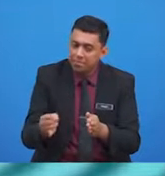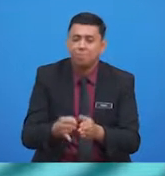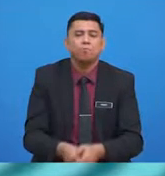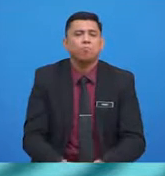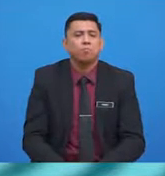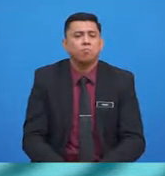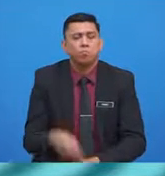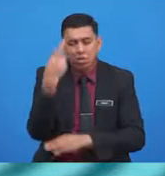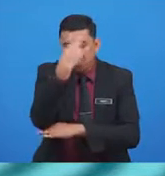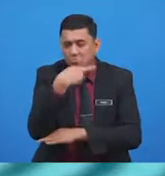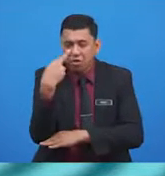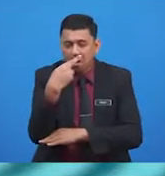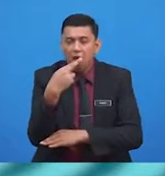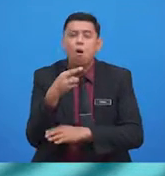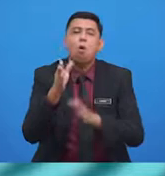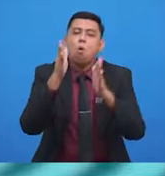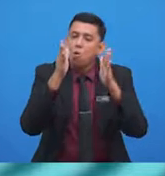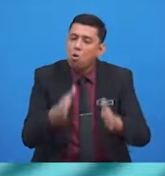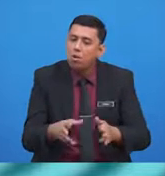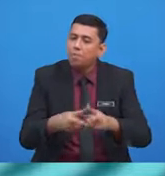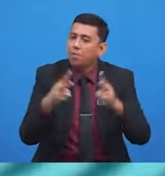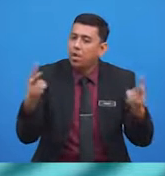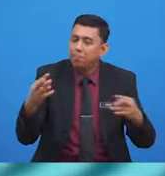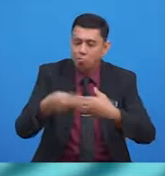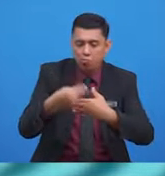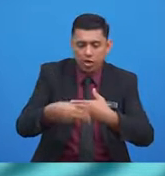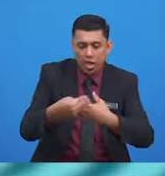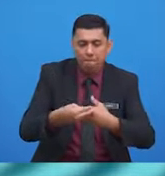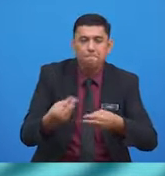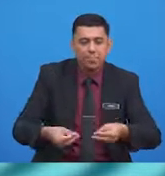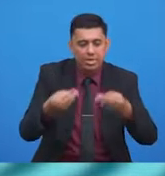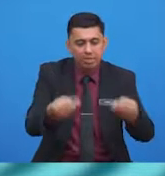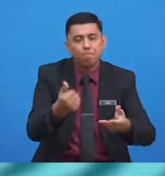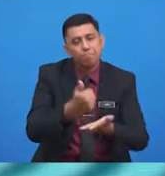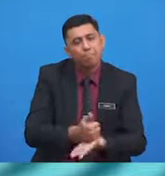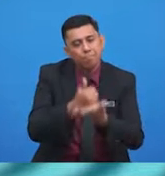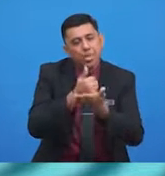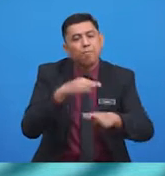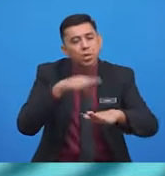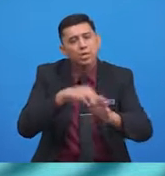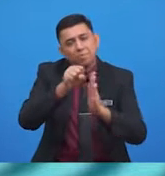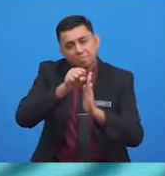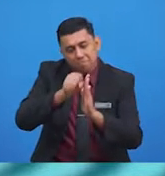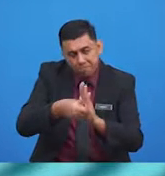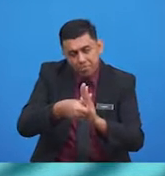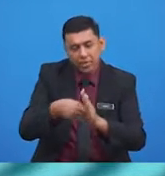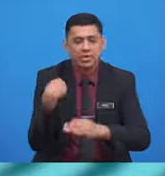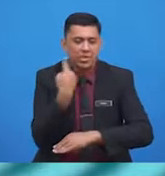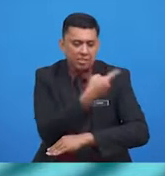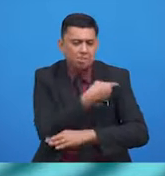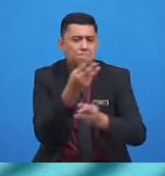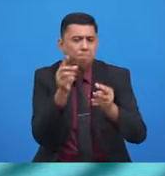jiran merupakan orang yang paling mudah memberikan pertolongan pada saat kita